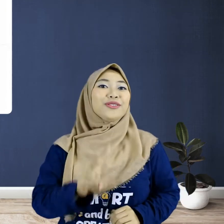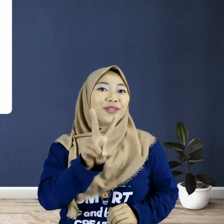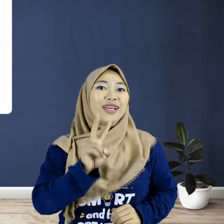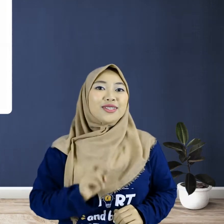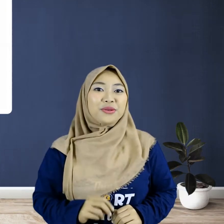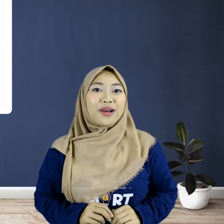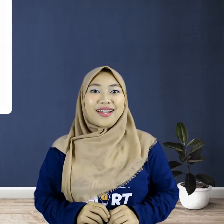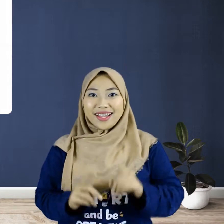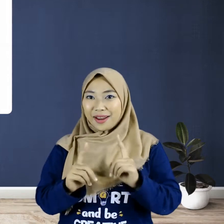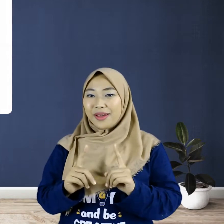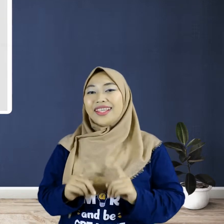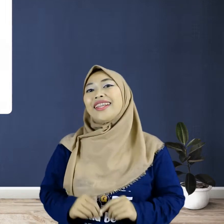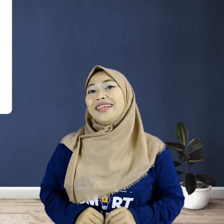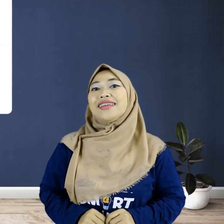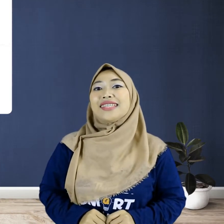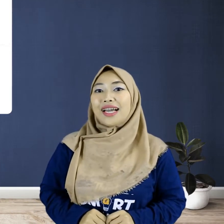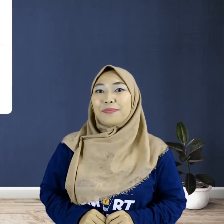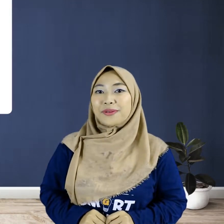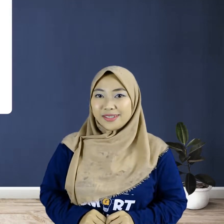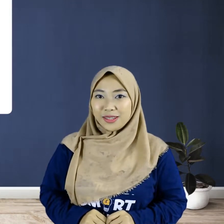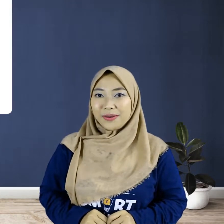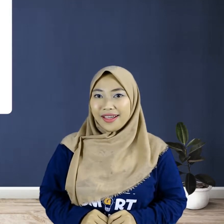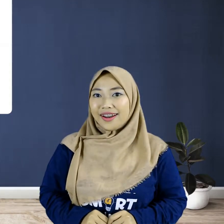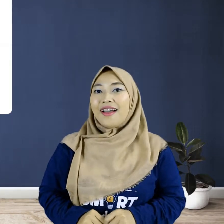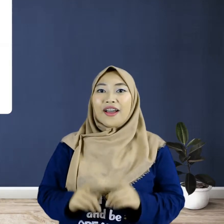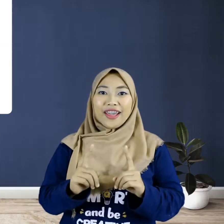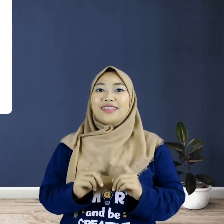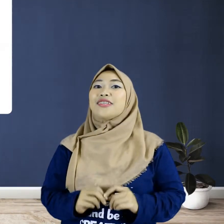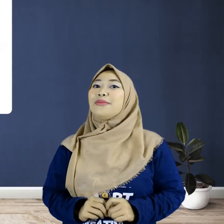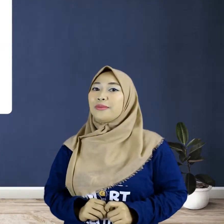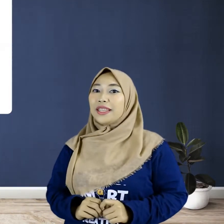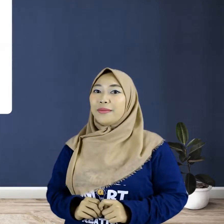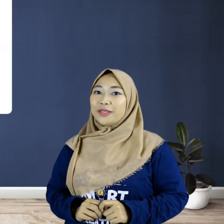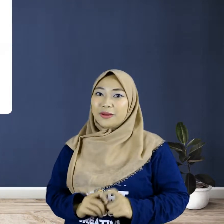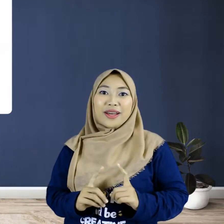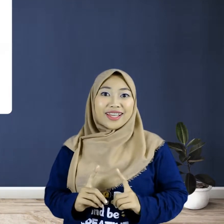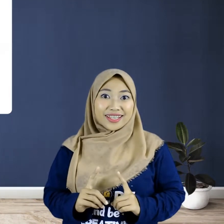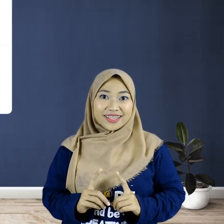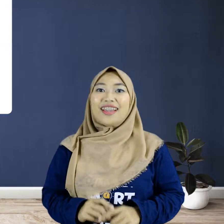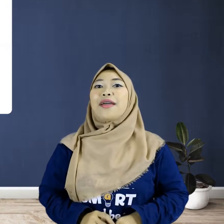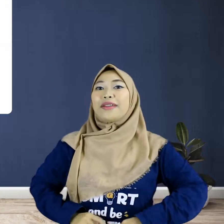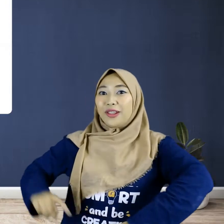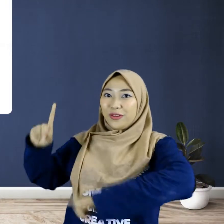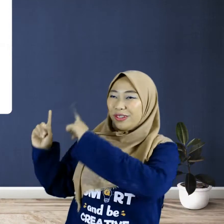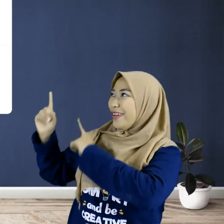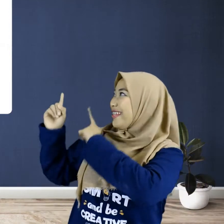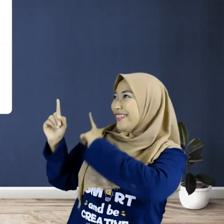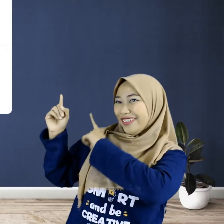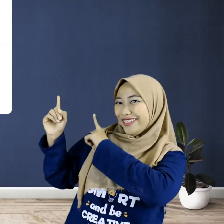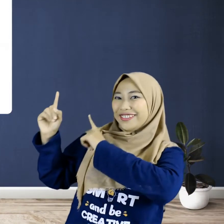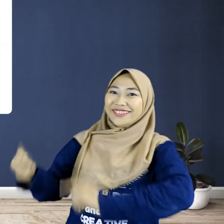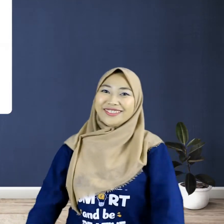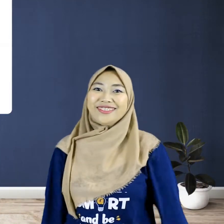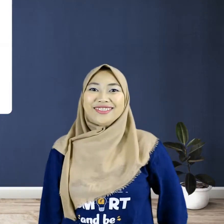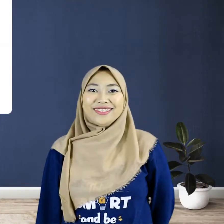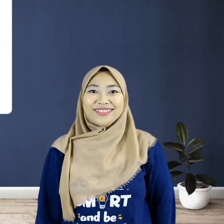8 untuk kelas 2 dengan materi sikap persatuan. Oke, sebelum kita masuk ke materi, tonton video ini dulu